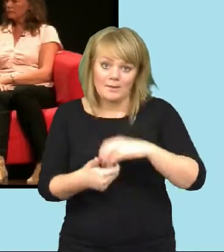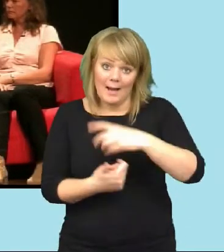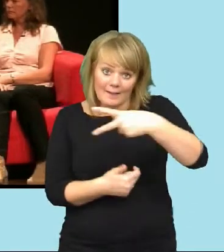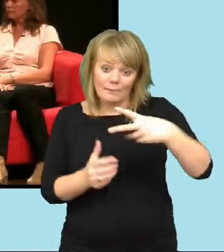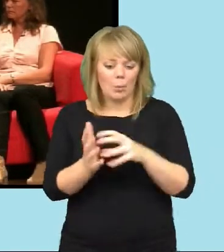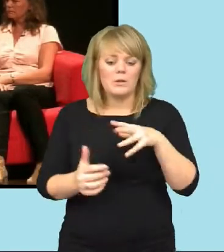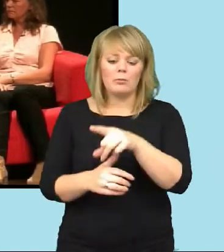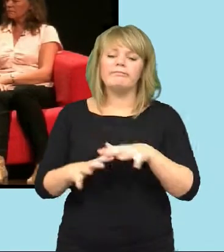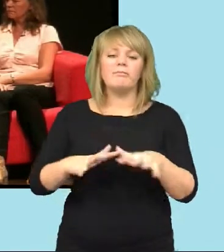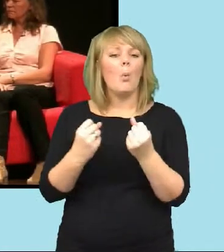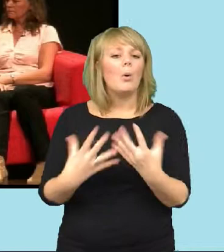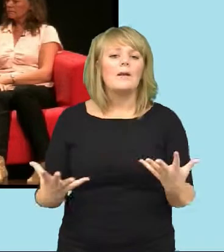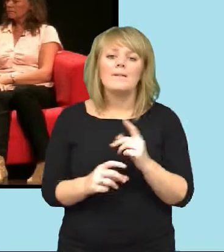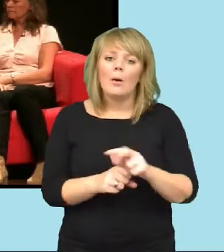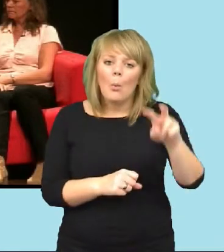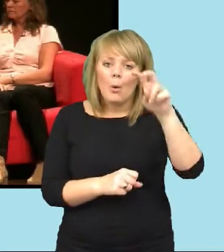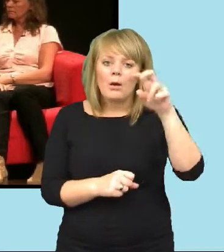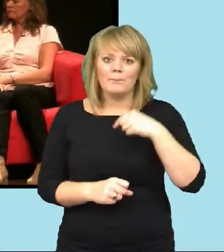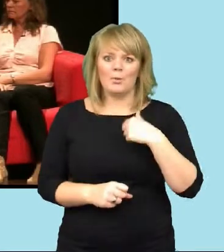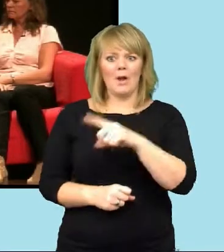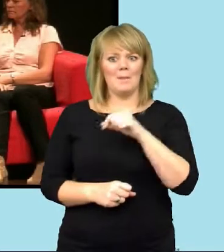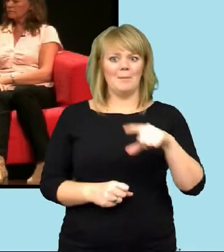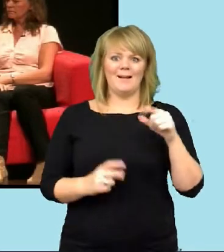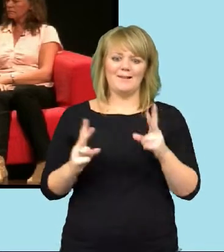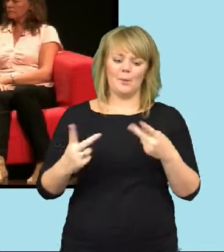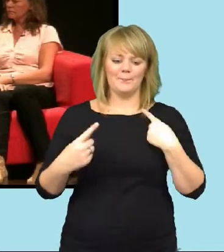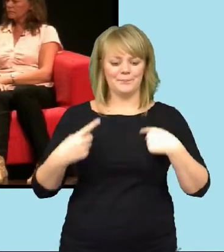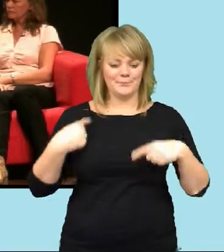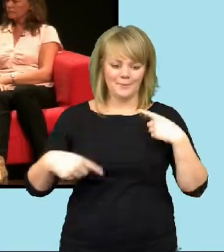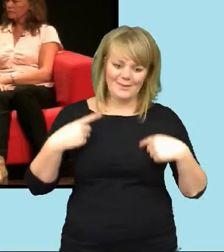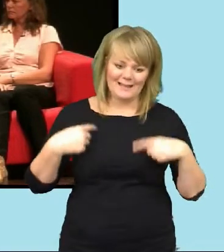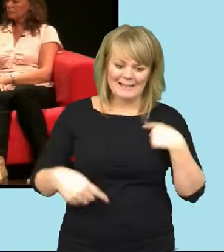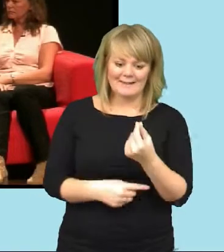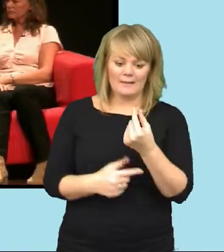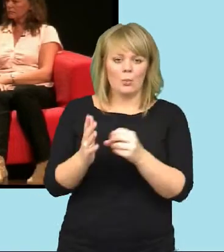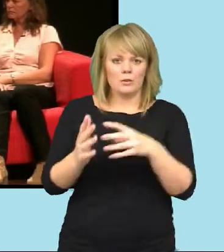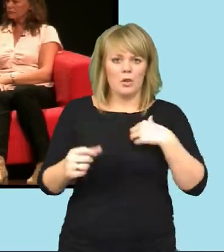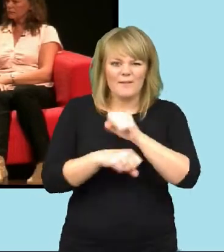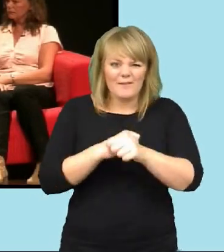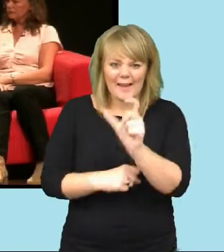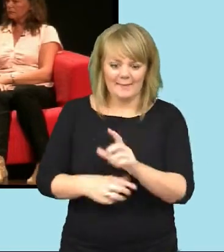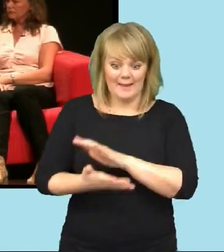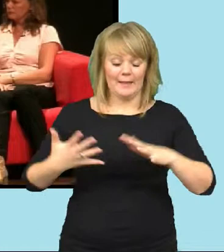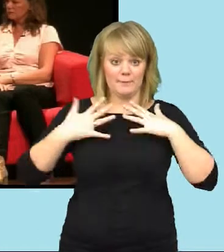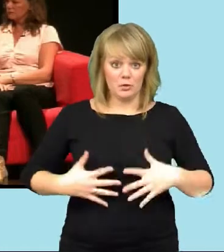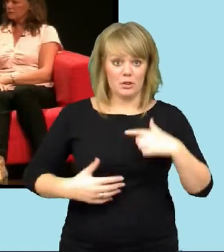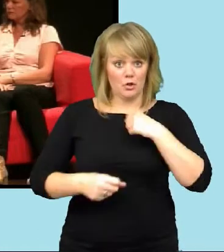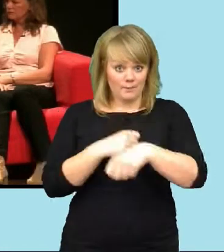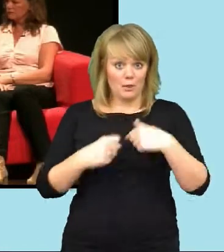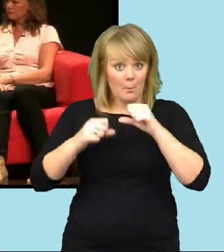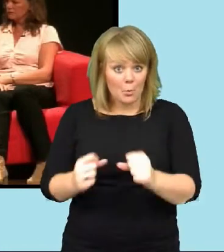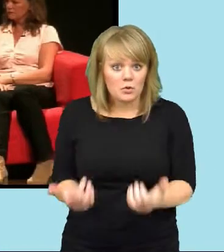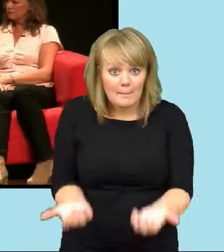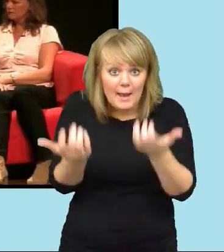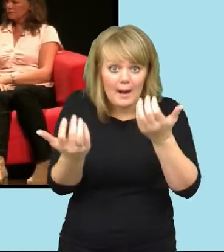Och jag kunde ibland lida av det, att här tvingar jag mig på henne rent fysiskt. Och hon måste vara jättearg